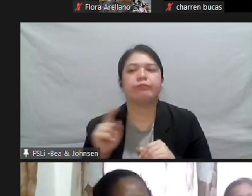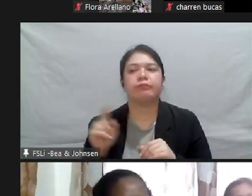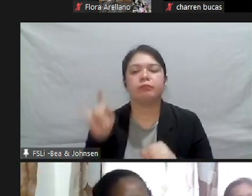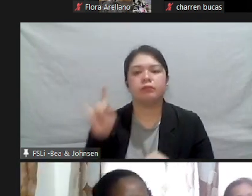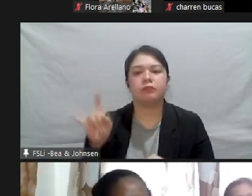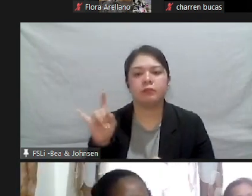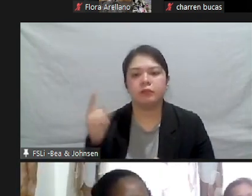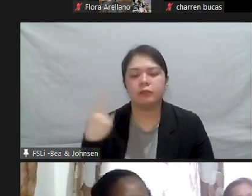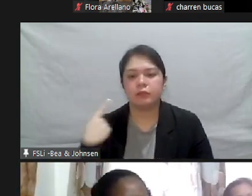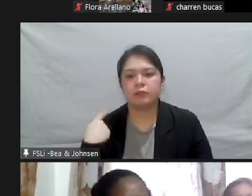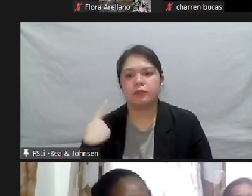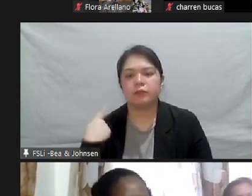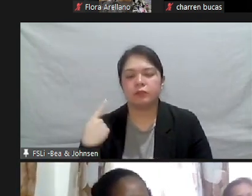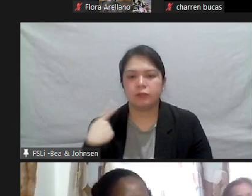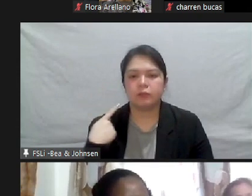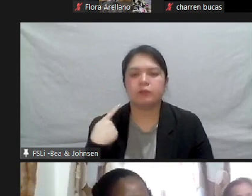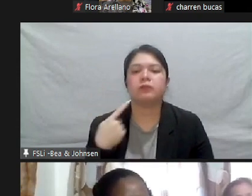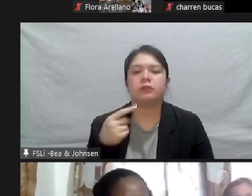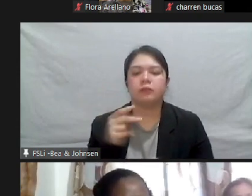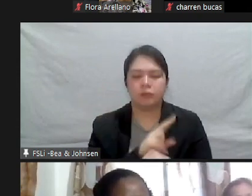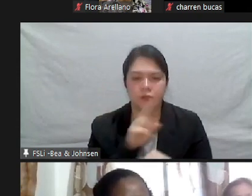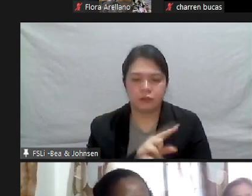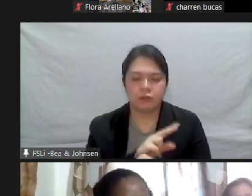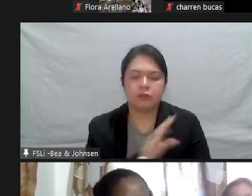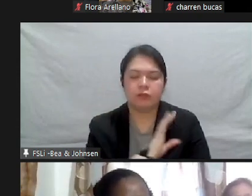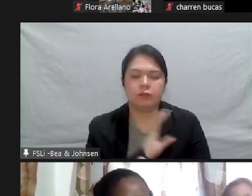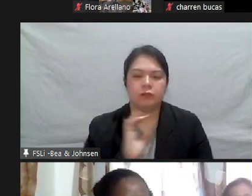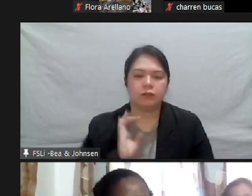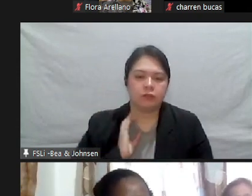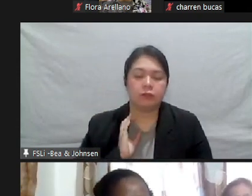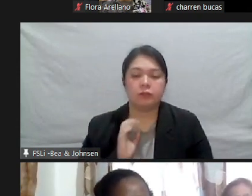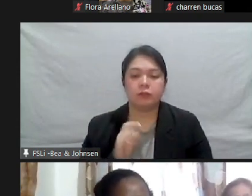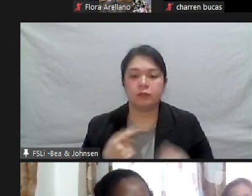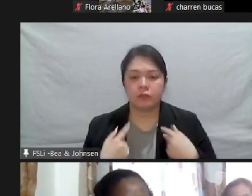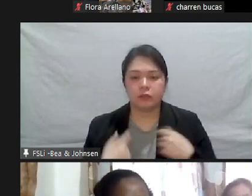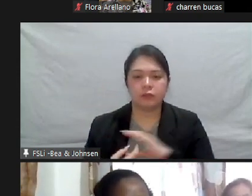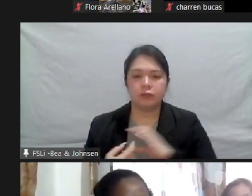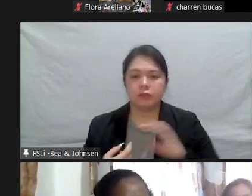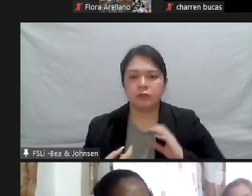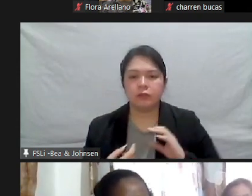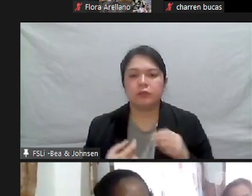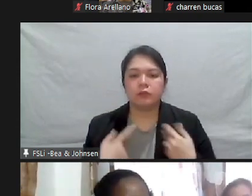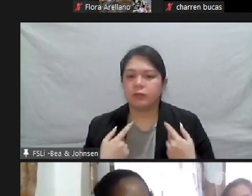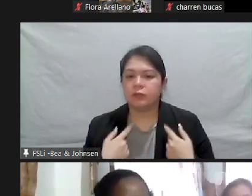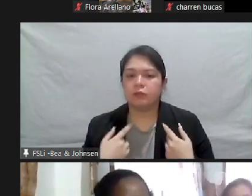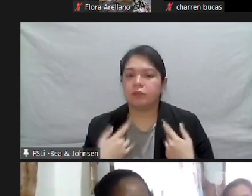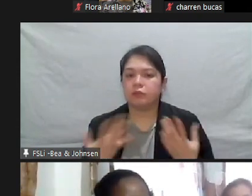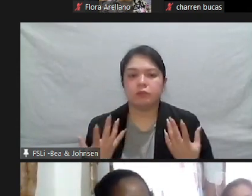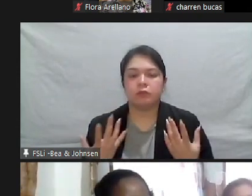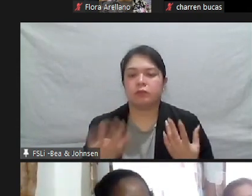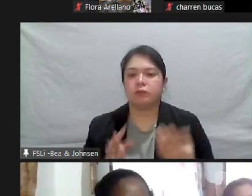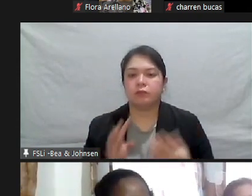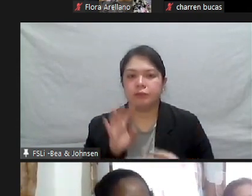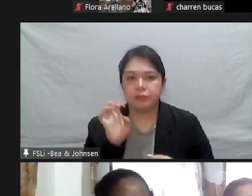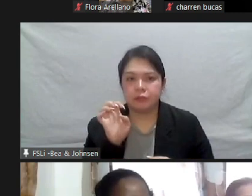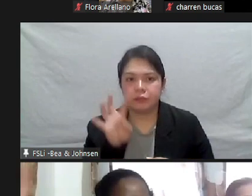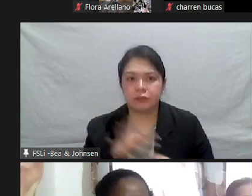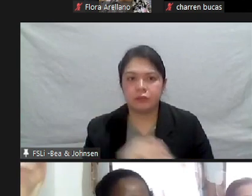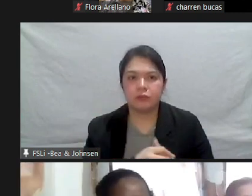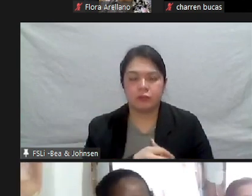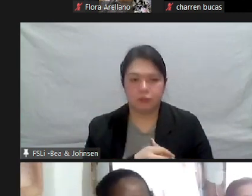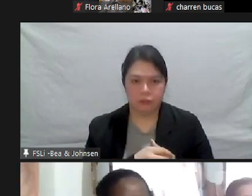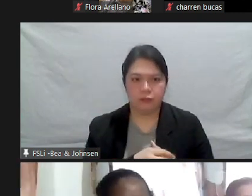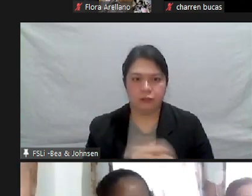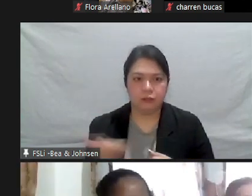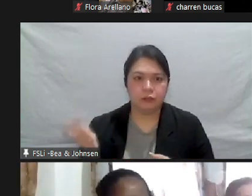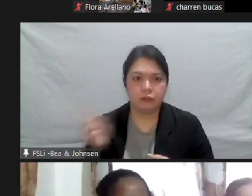sa Kongreso. So meron pa po bang mga katanungan? Ako po ay pahintulutan nyo,